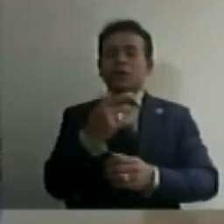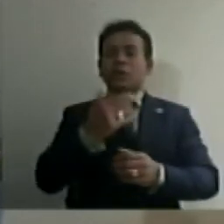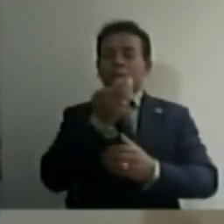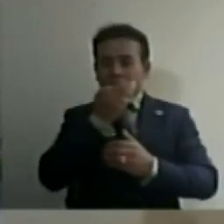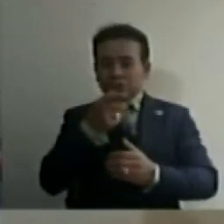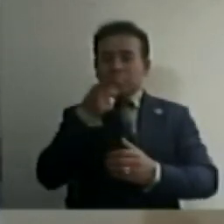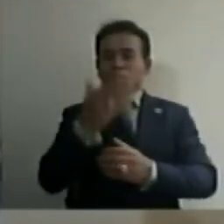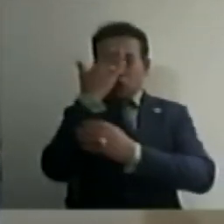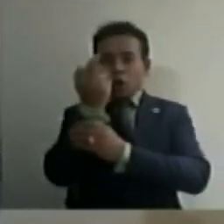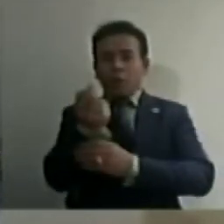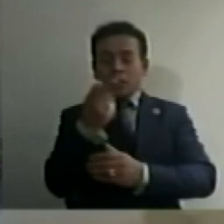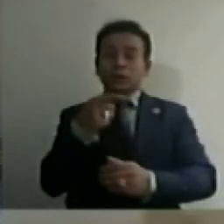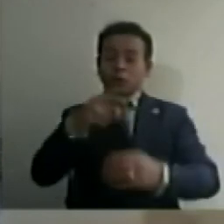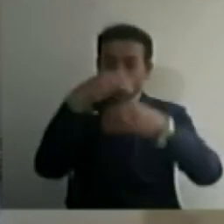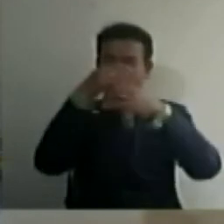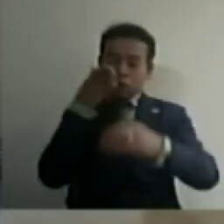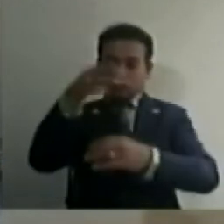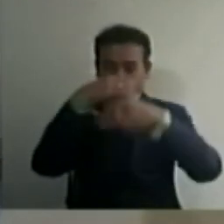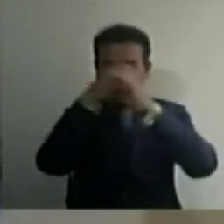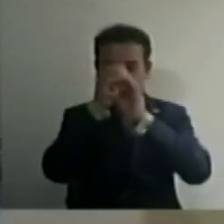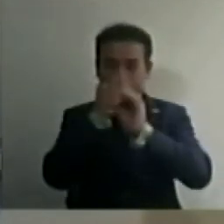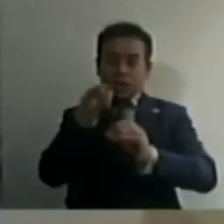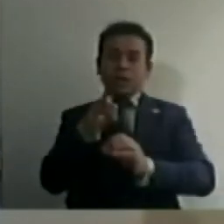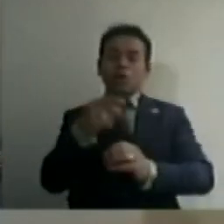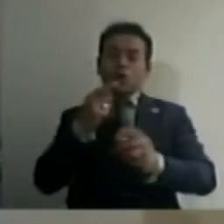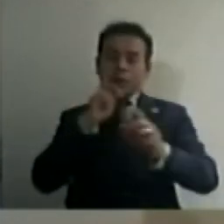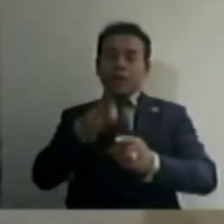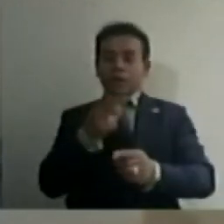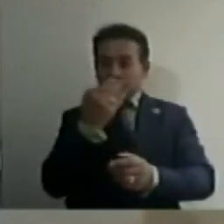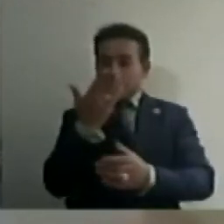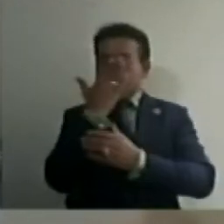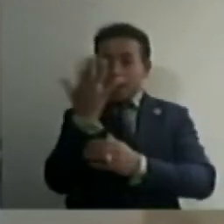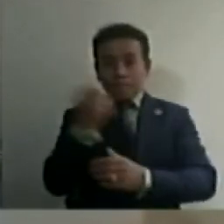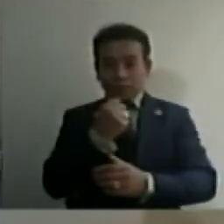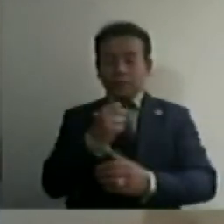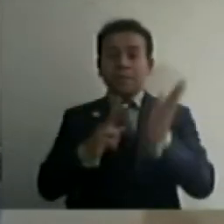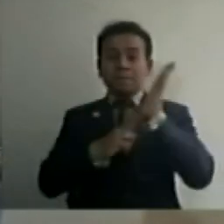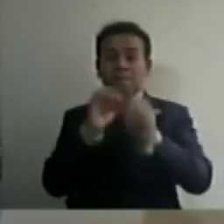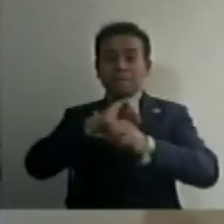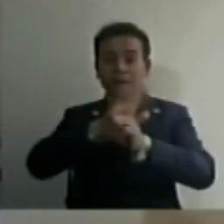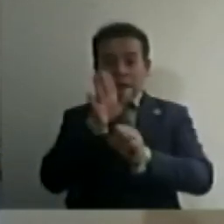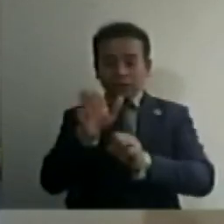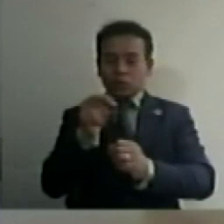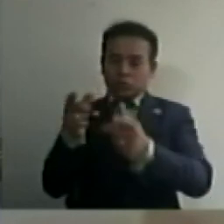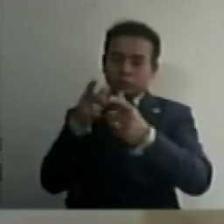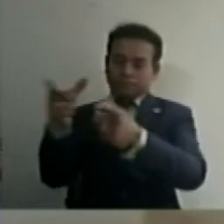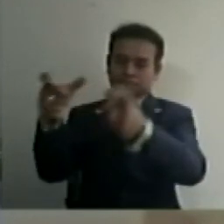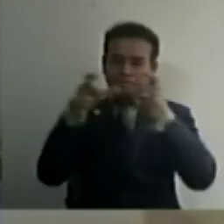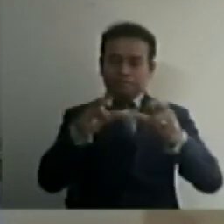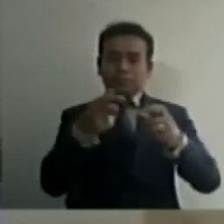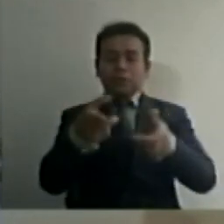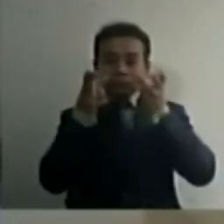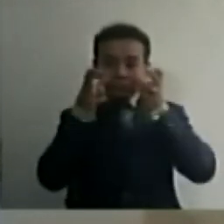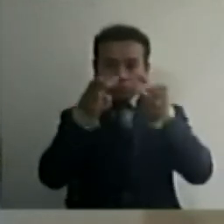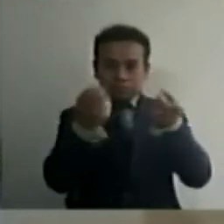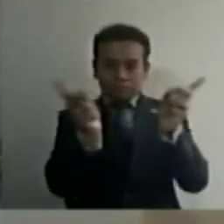তাদেরকে আইসোলেশনে রাখা যাবে, তারা জানি আর কাউকে সংক্রামিত না করতে পারে। এটা সবচেয়ে বড় হাতিয়ার,